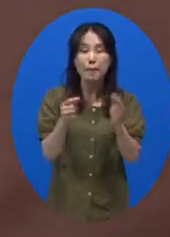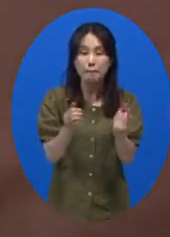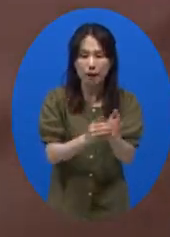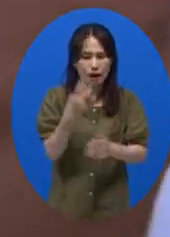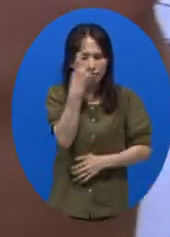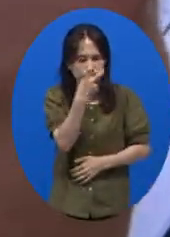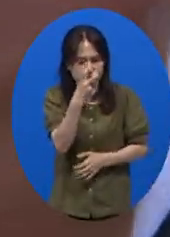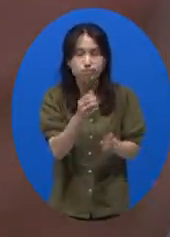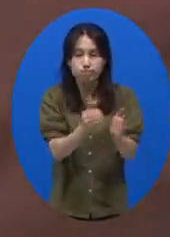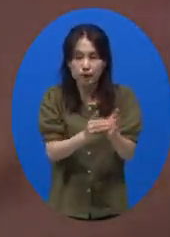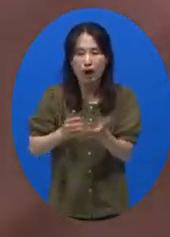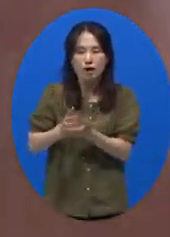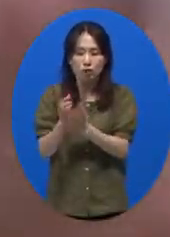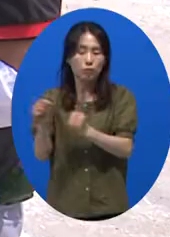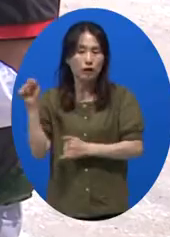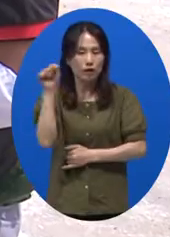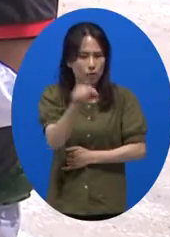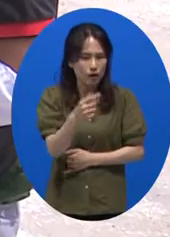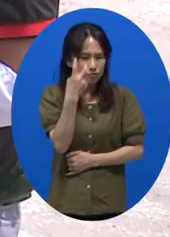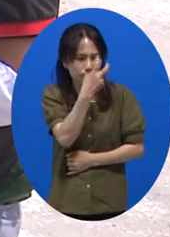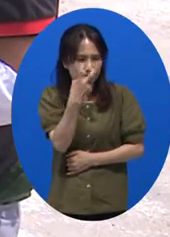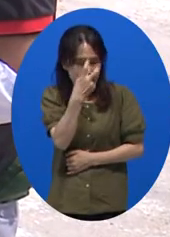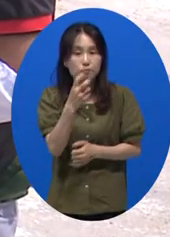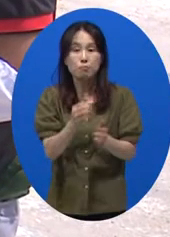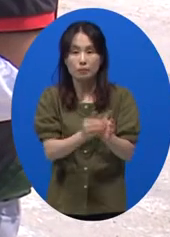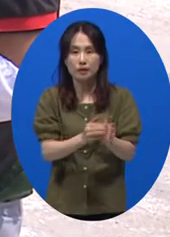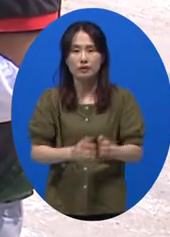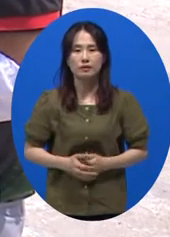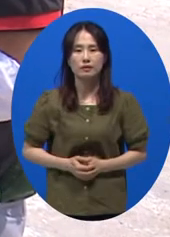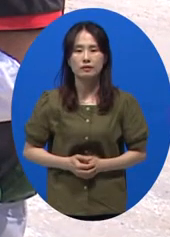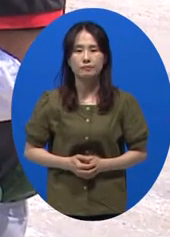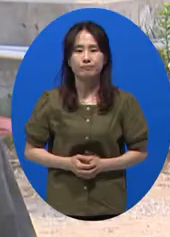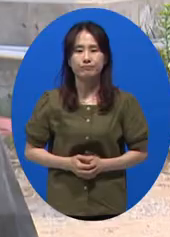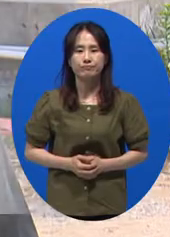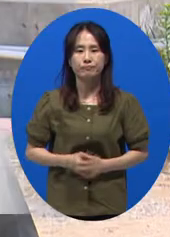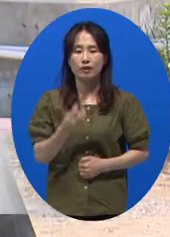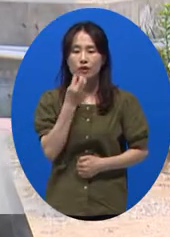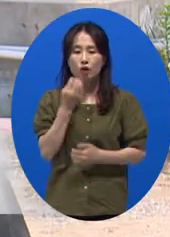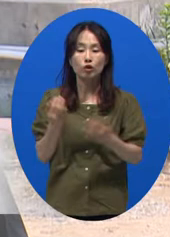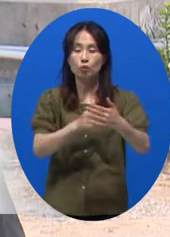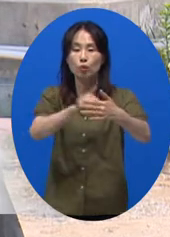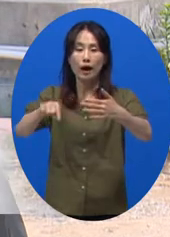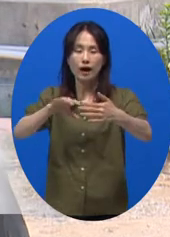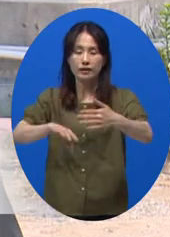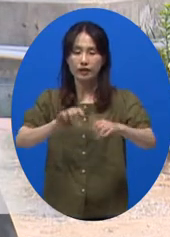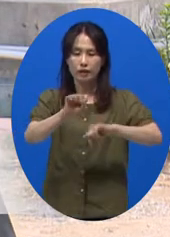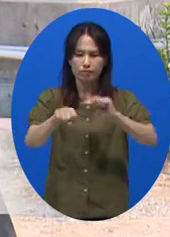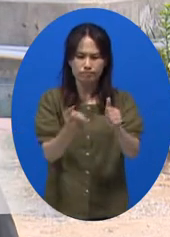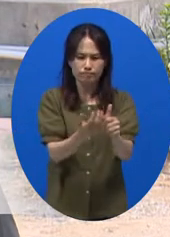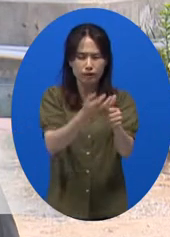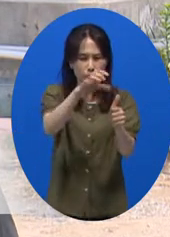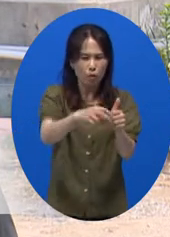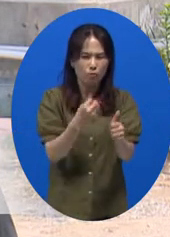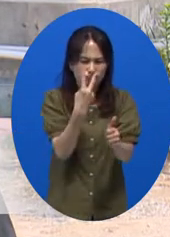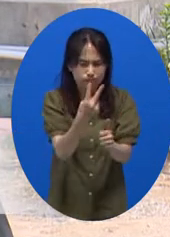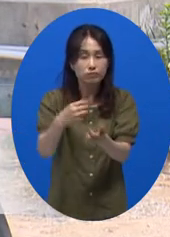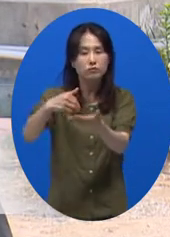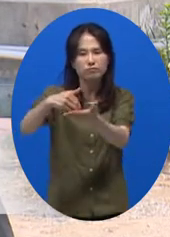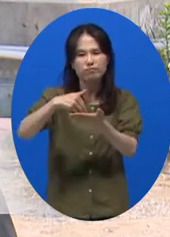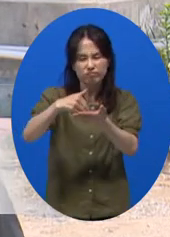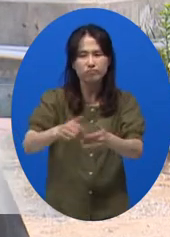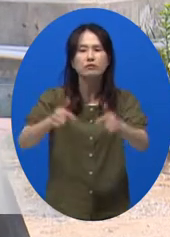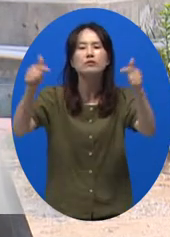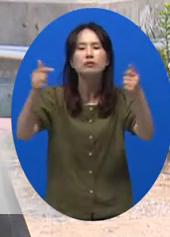진행해 실태 파악 및 전문 컨설턴트 진단을 시행했습니다. 경기도 내 축산 악취